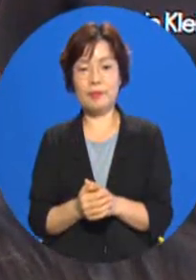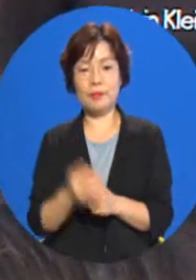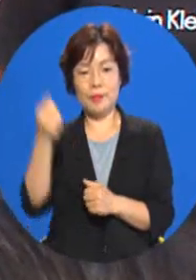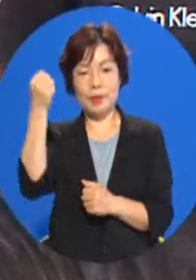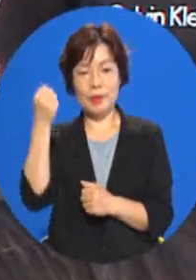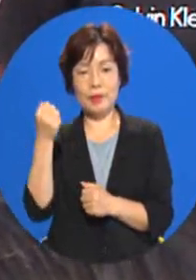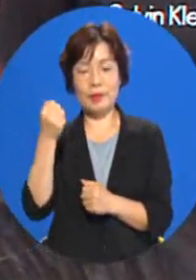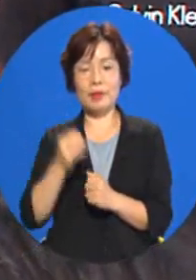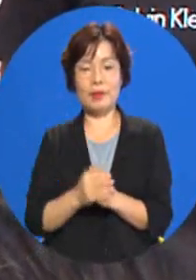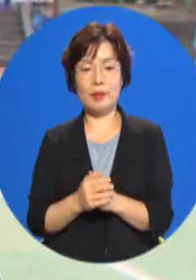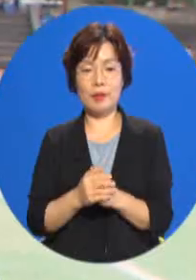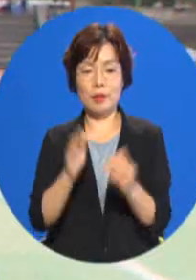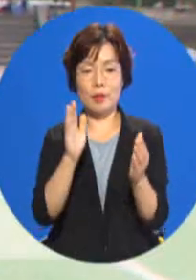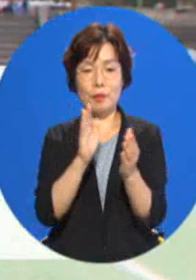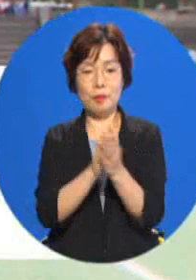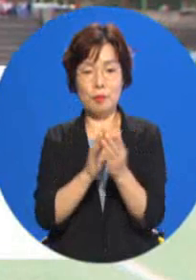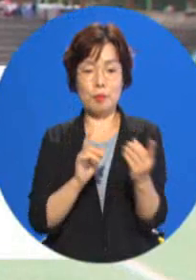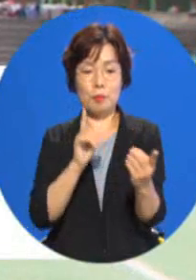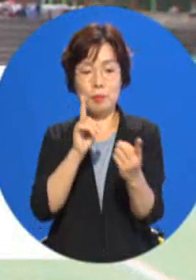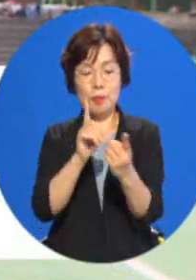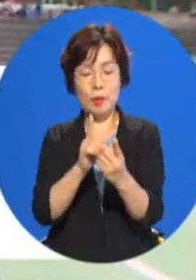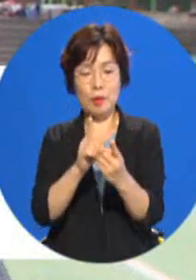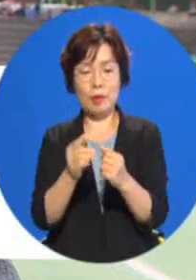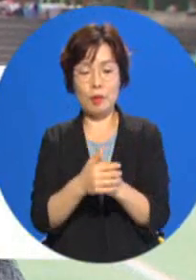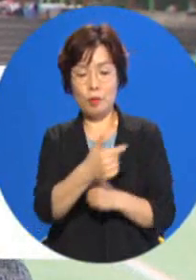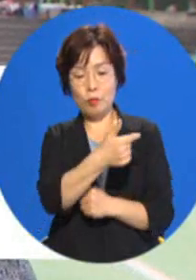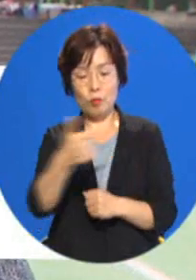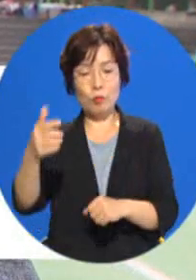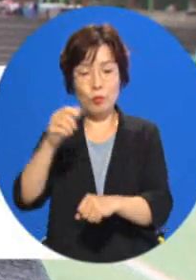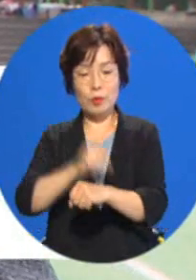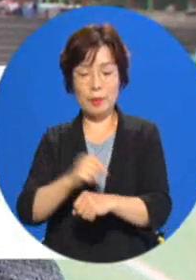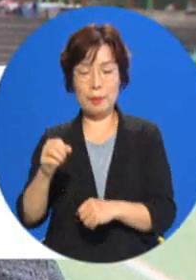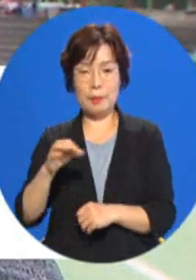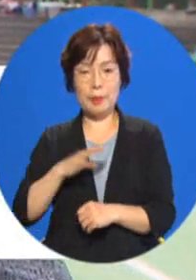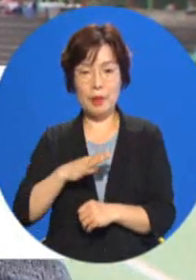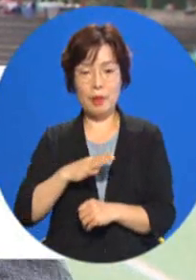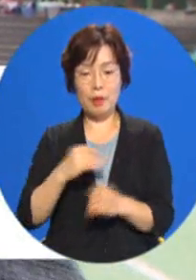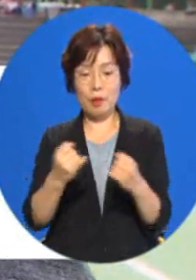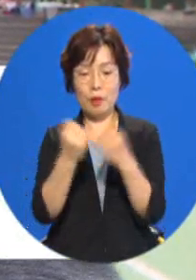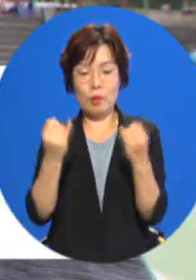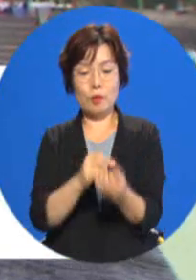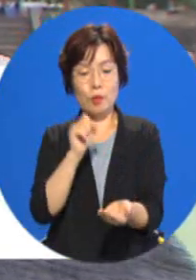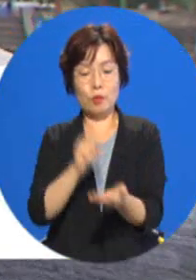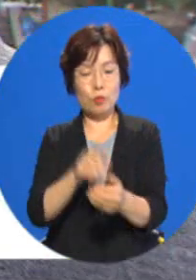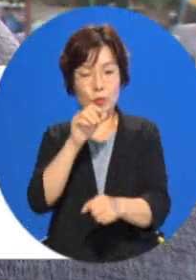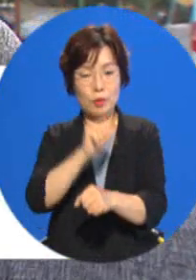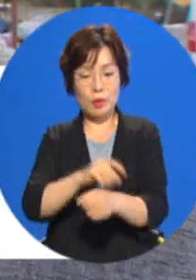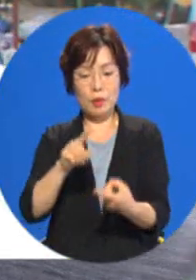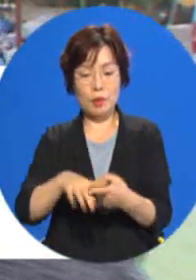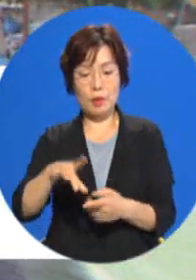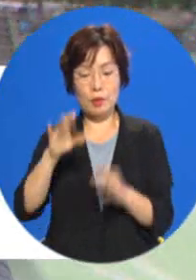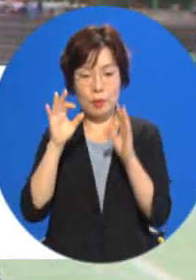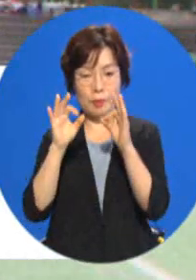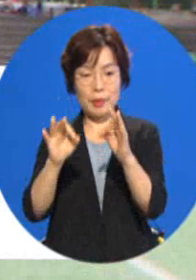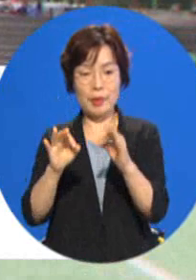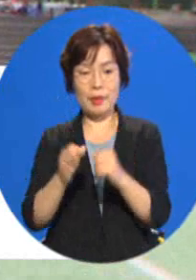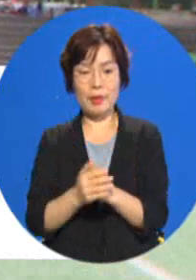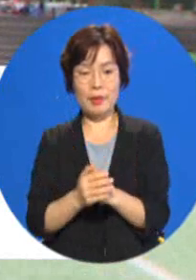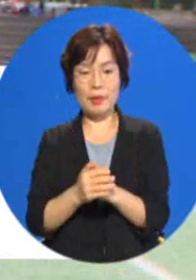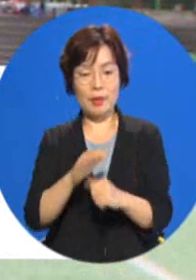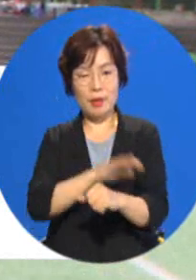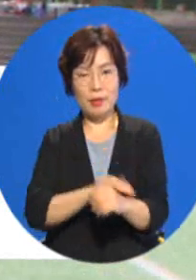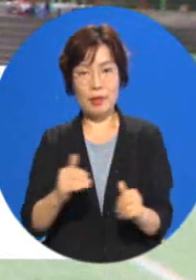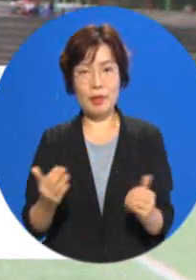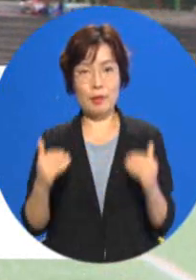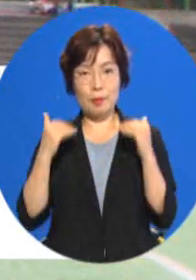파이팅. 친구들 만났었는데 굉장히 잘하더라고요. 그래서 깜짝 놀랐습니다. 여자축구가 이렇게 잘하는 줄은 처음 봤기 때문에 잘